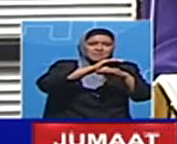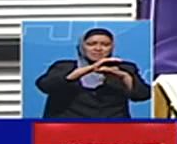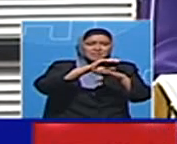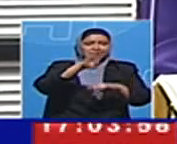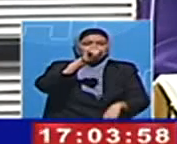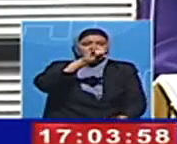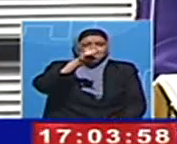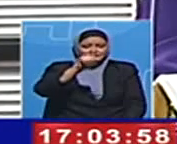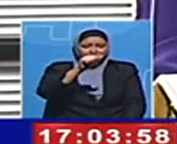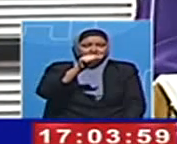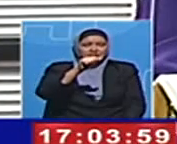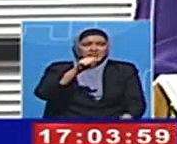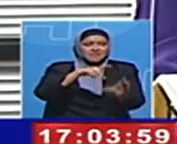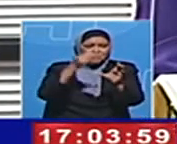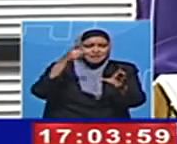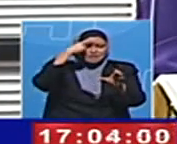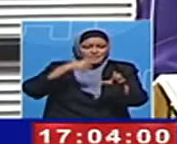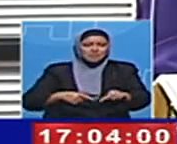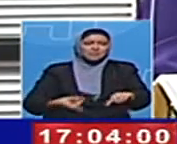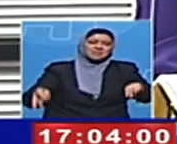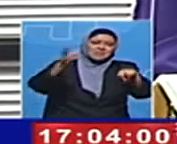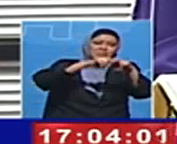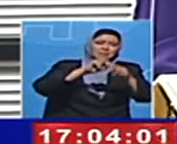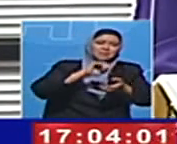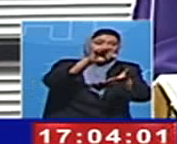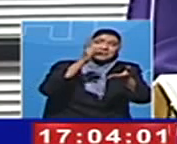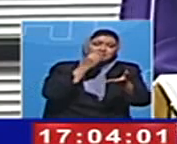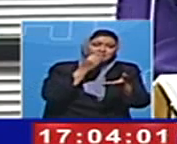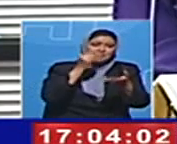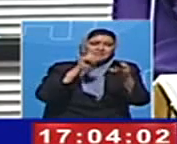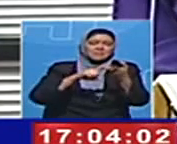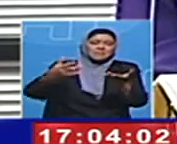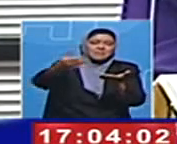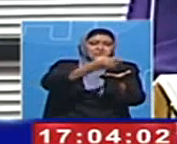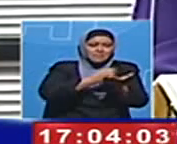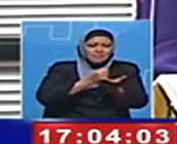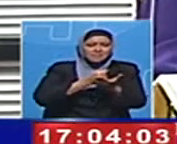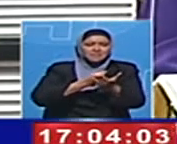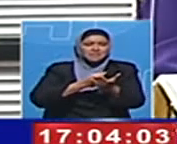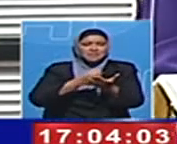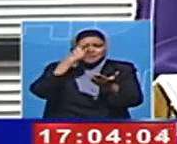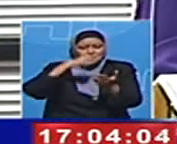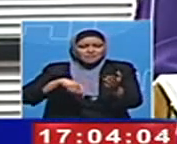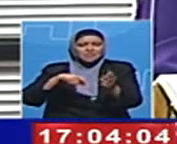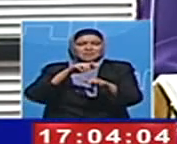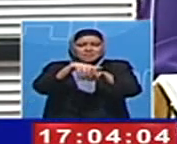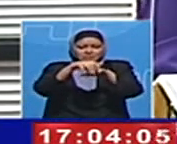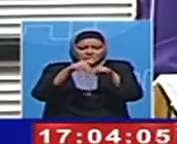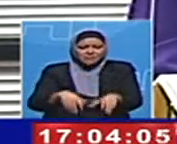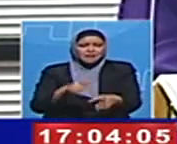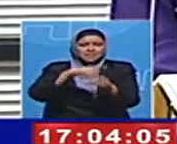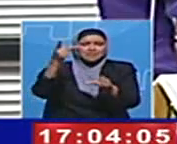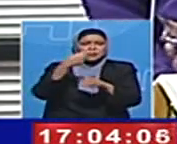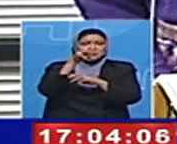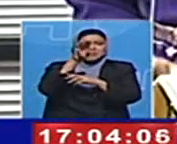untuk meningkatkankalan makanan danendatan penanam padi humar yang meliputi kawasan seluas